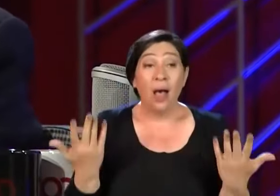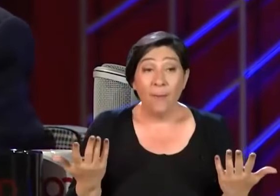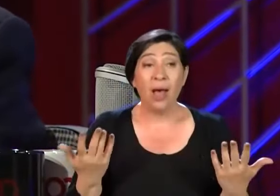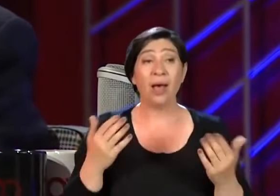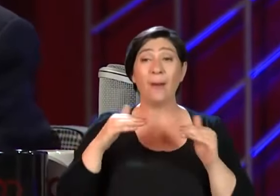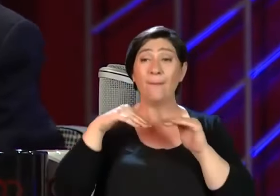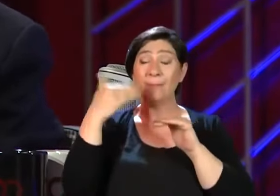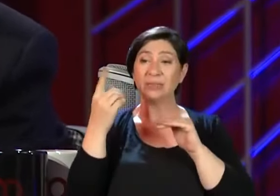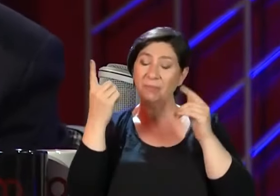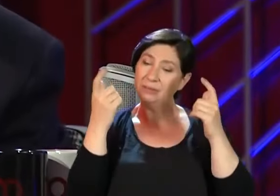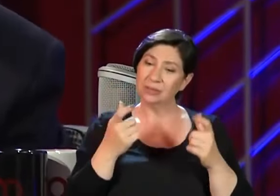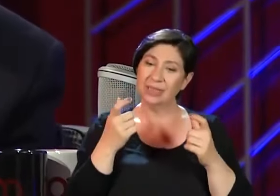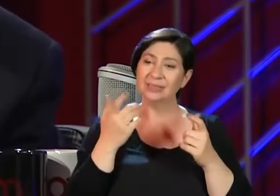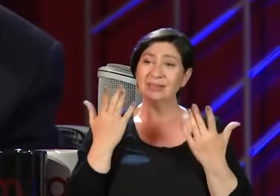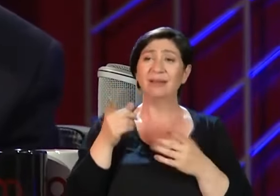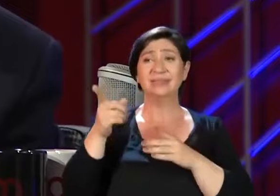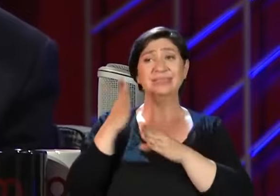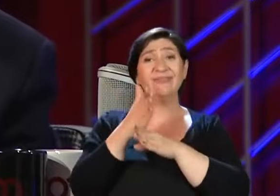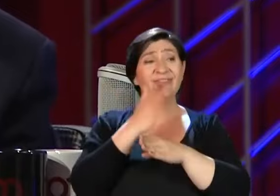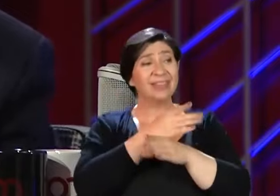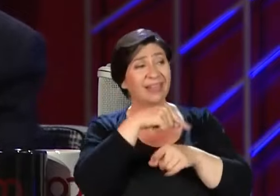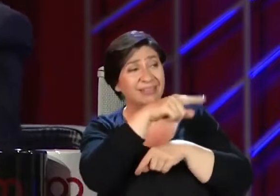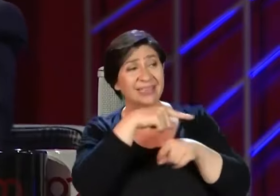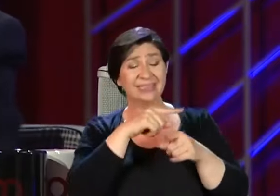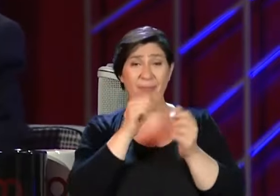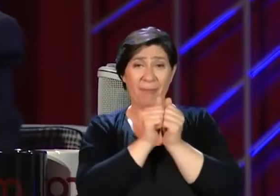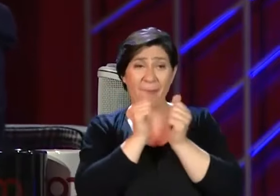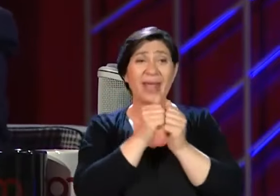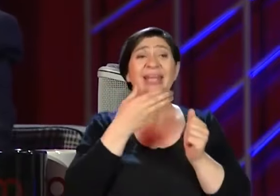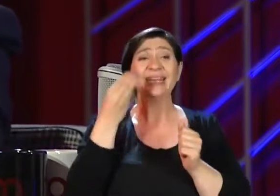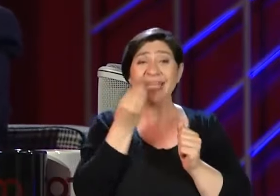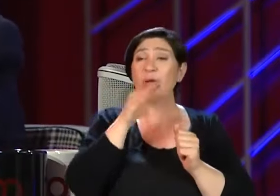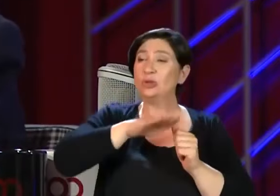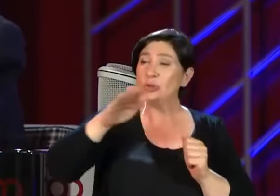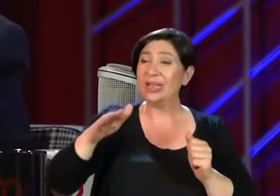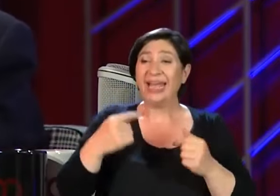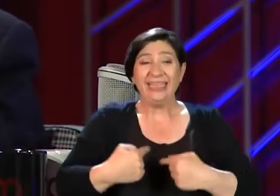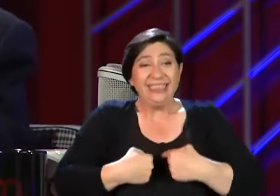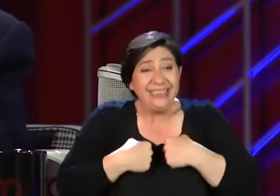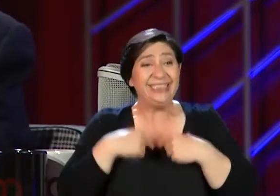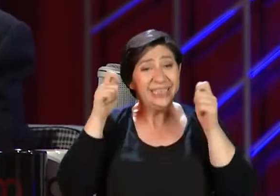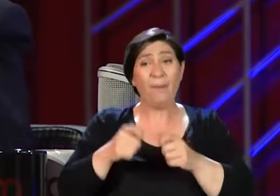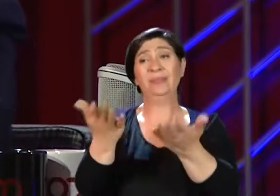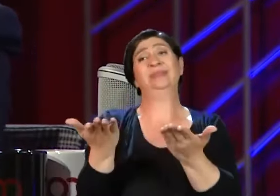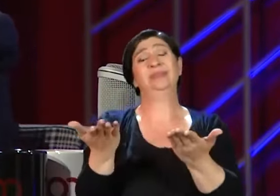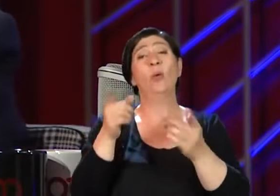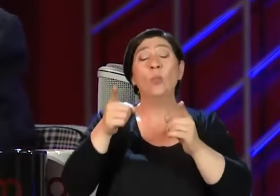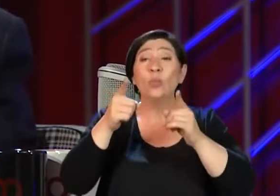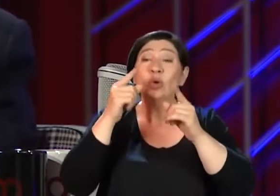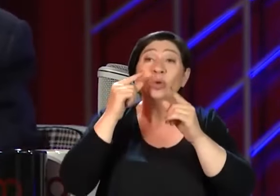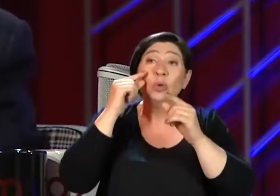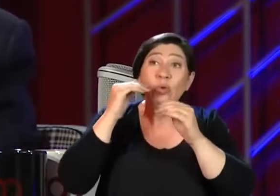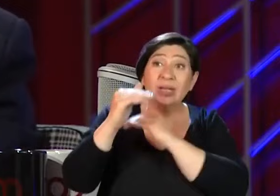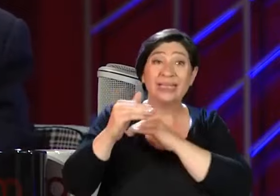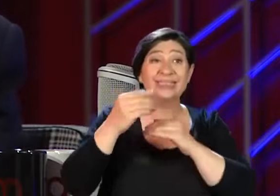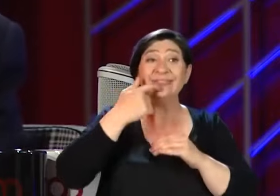Bir başka yönüyle, ya siz vatandaşla yönetin, yani gençlerle, çocuklarla hissedin. Artık bu ülkenin Z kuşağı